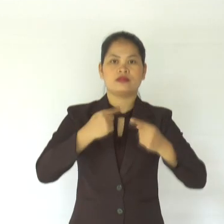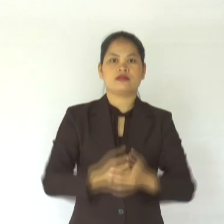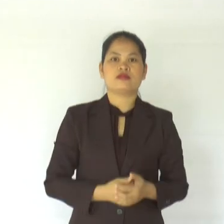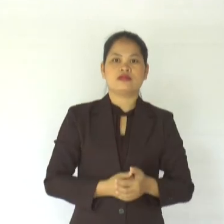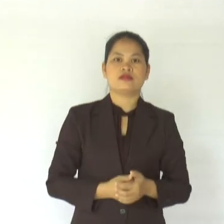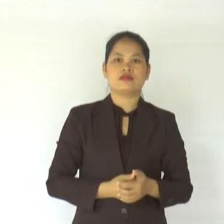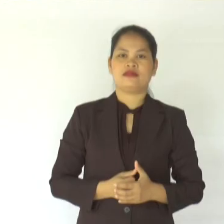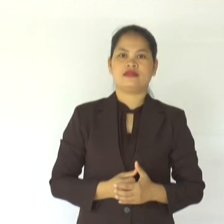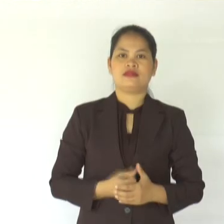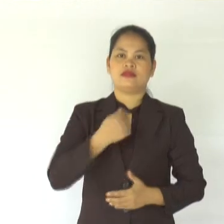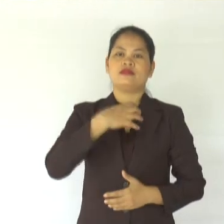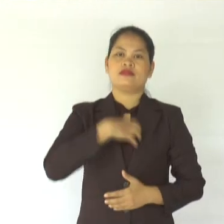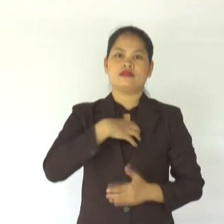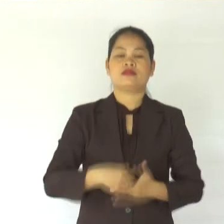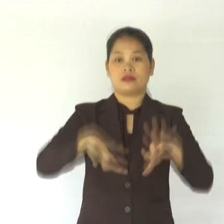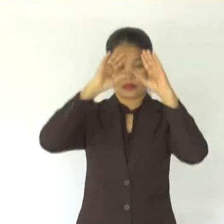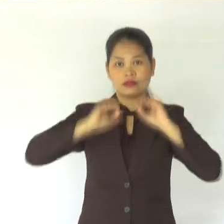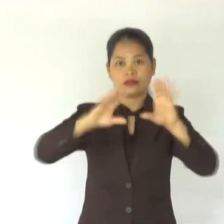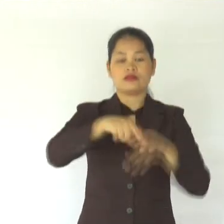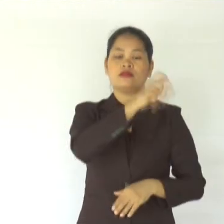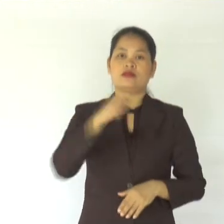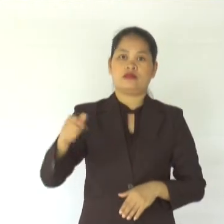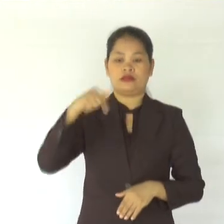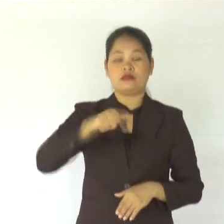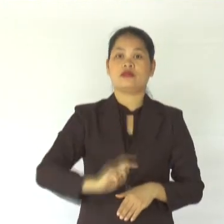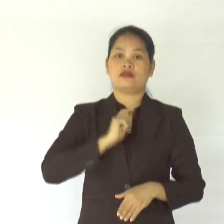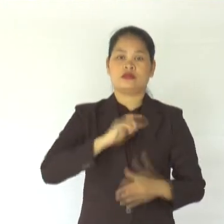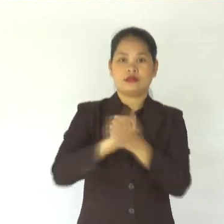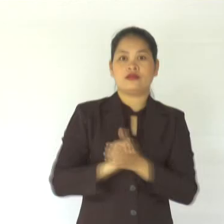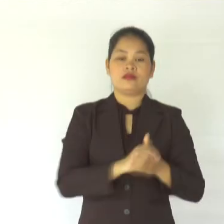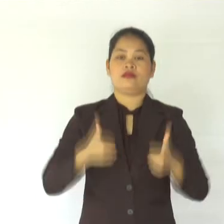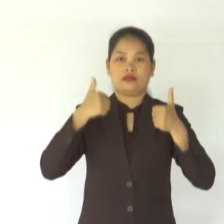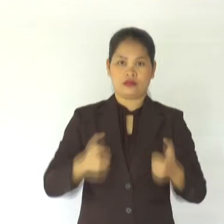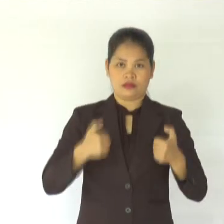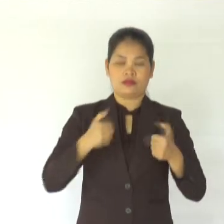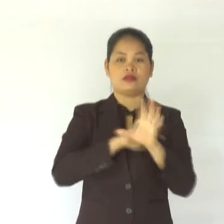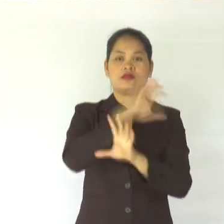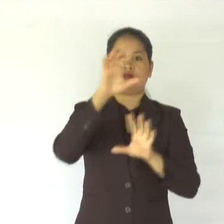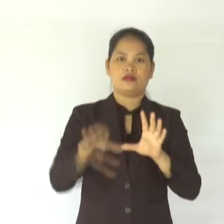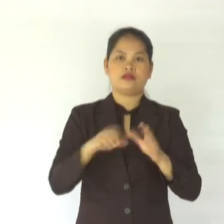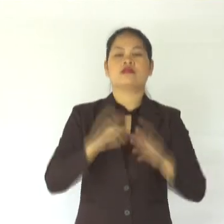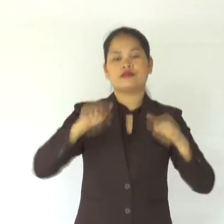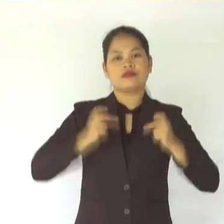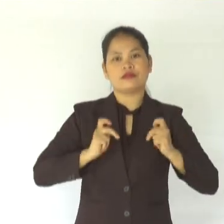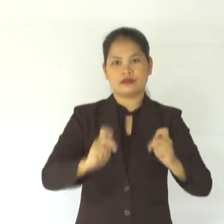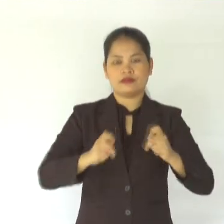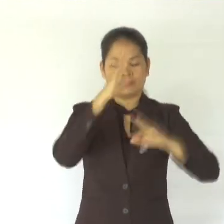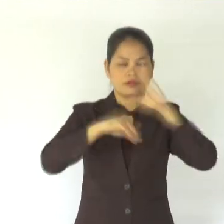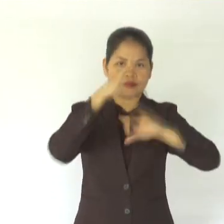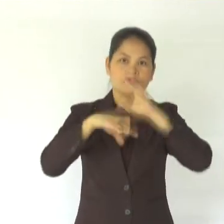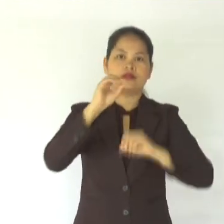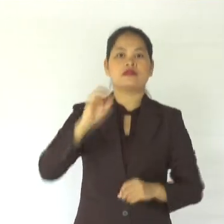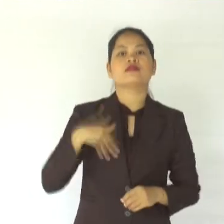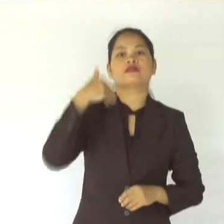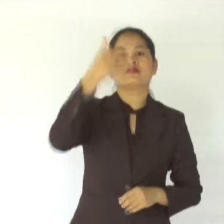châu rung phi sợ trái. Khi xa mà anh phải trả ơn của ông mây sản xuất sân biệt ảnh phục kết rõ tài nạc kỳ lý. Ông không hiền, ông lo yên đủ thi